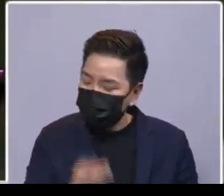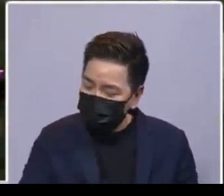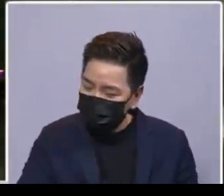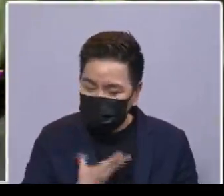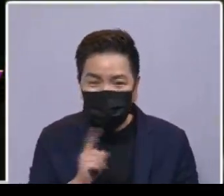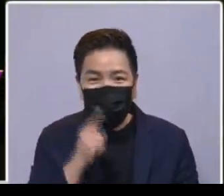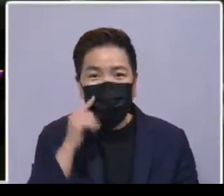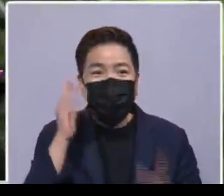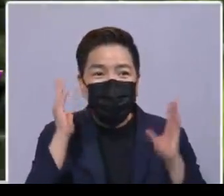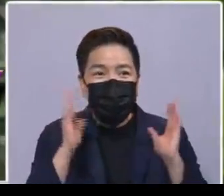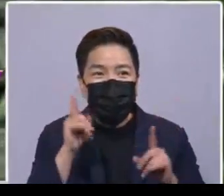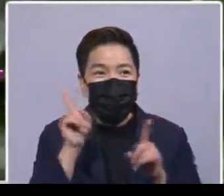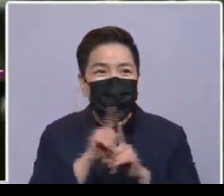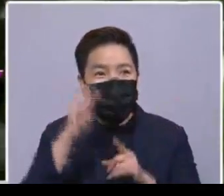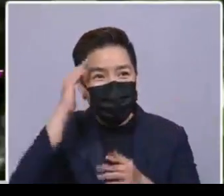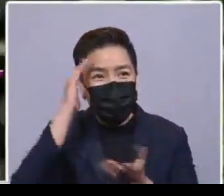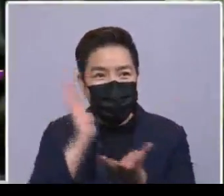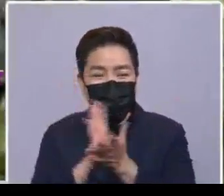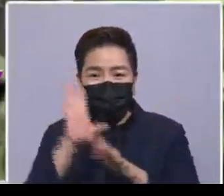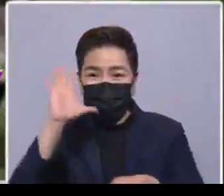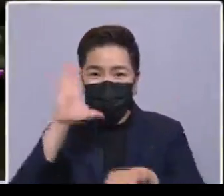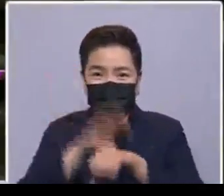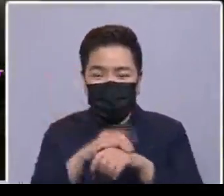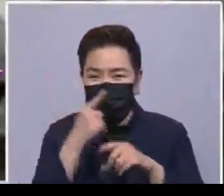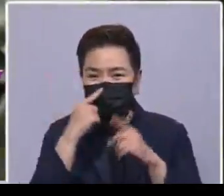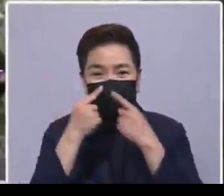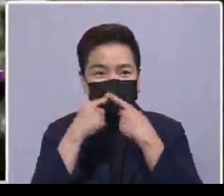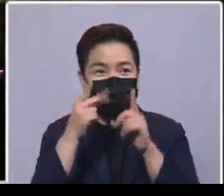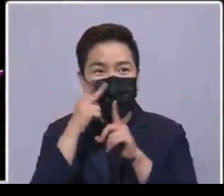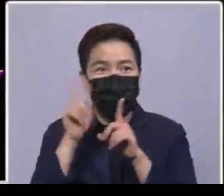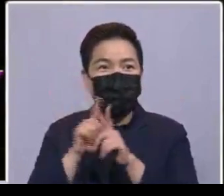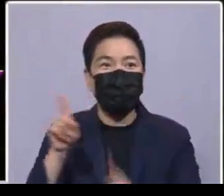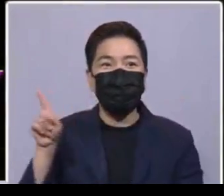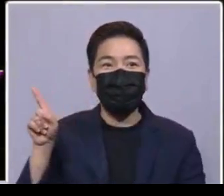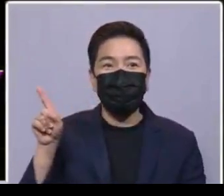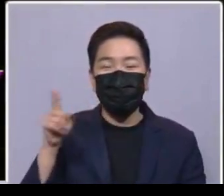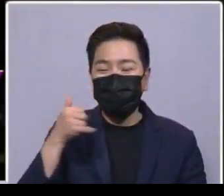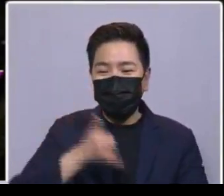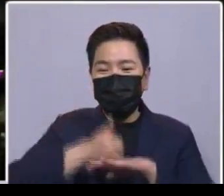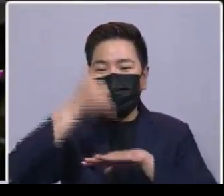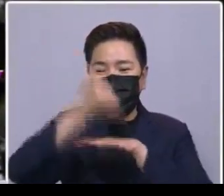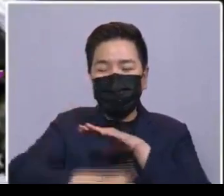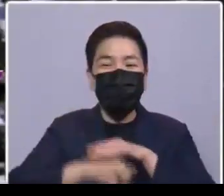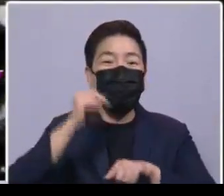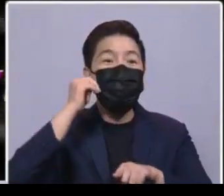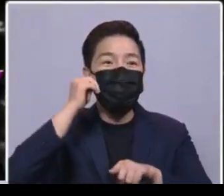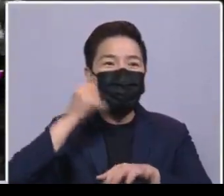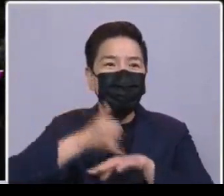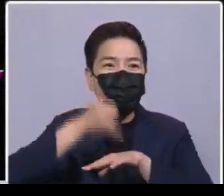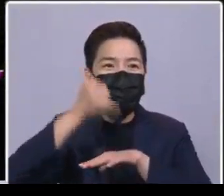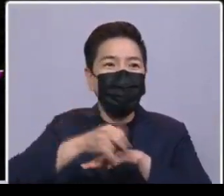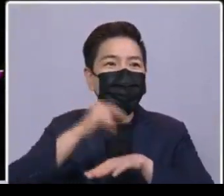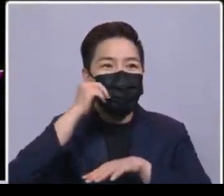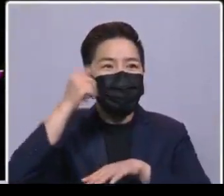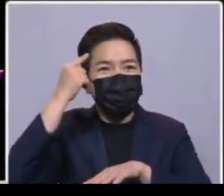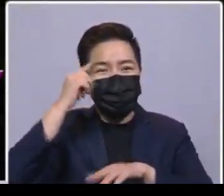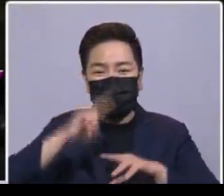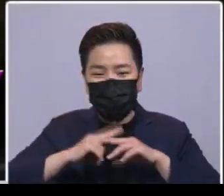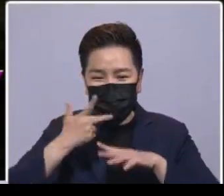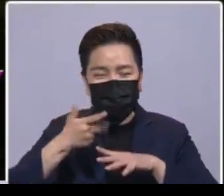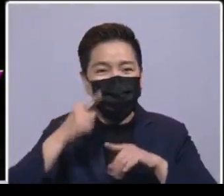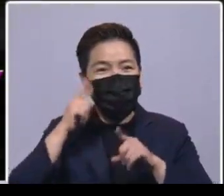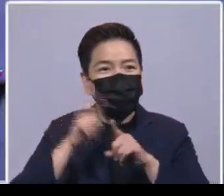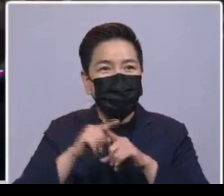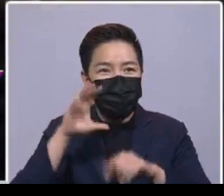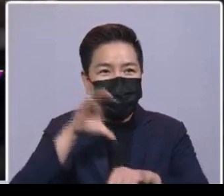ไม่รู้คือคนเมื่อโดนตำรวจจับจะมีอาการแปลกๆนี่แหละค่ะโดดลงน้ำกันซะเลยลงคลองโดยไม่คิดชีวิตทั้งๆที่การปรับ